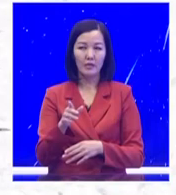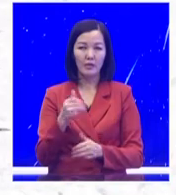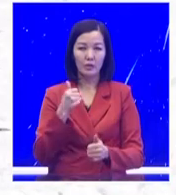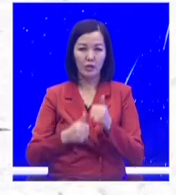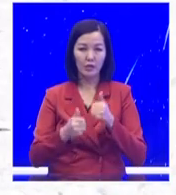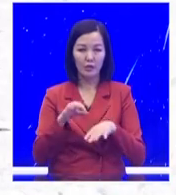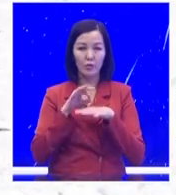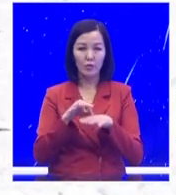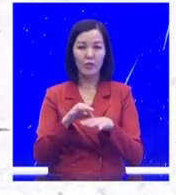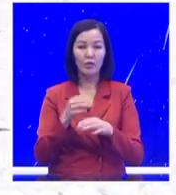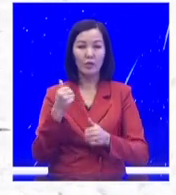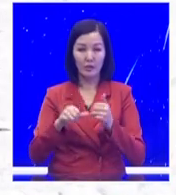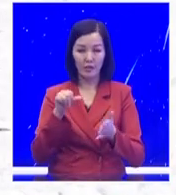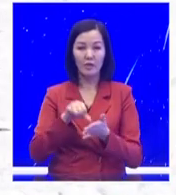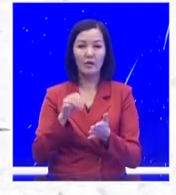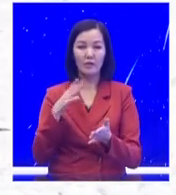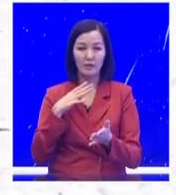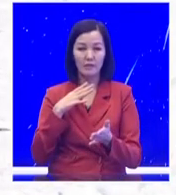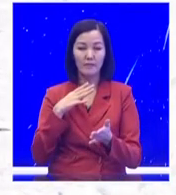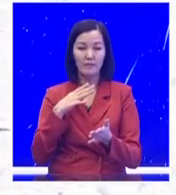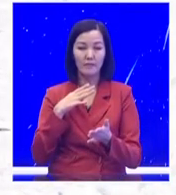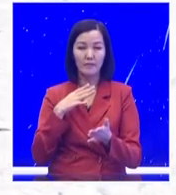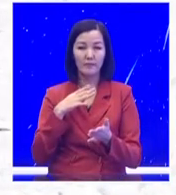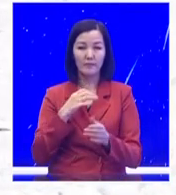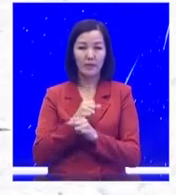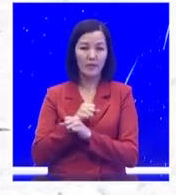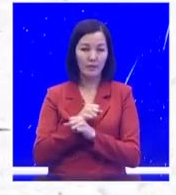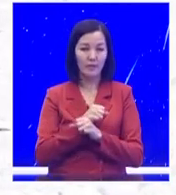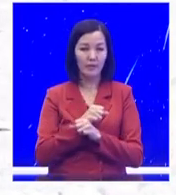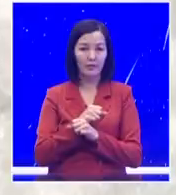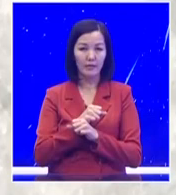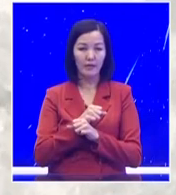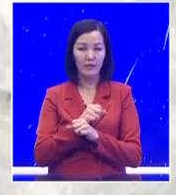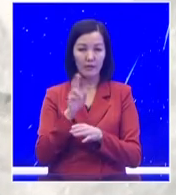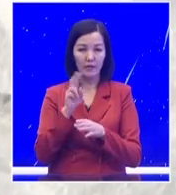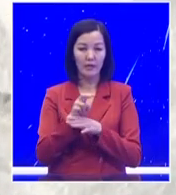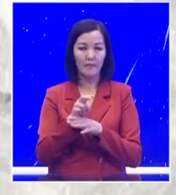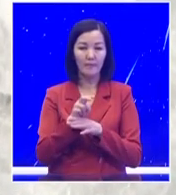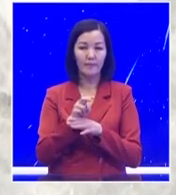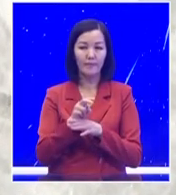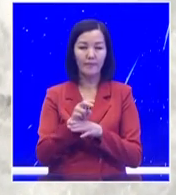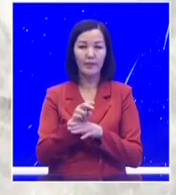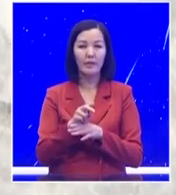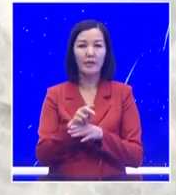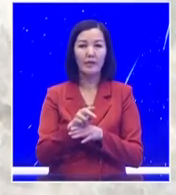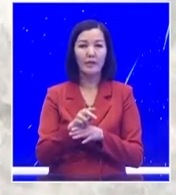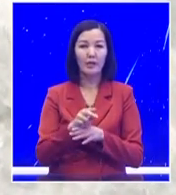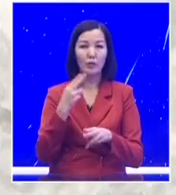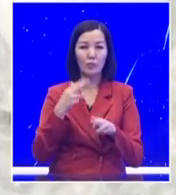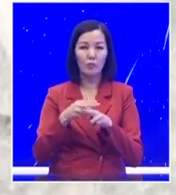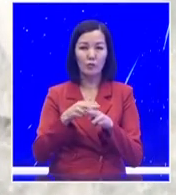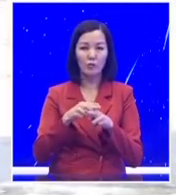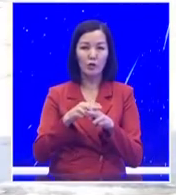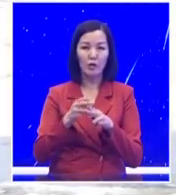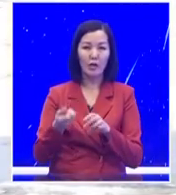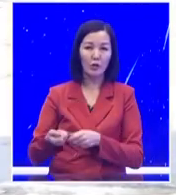ол жарыстарға да қатысып тұрамыз, демалыс ретінде де пайдаланамыз. Балықшылар мұзды осылай ойып